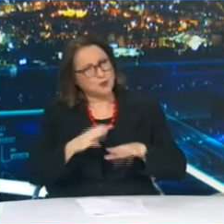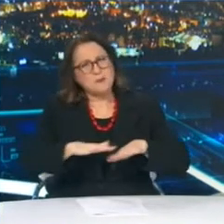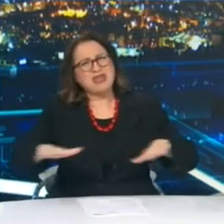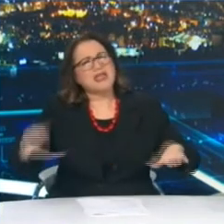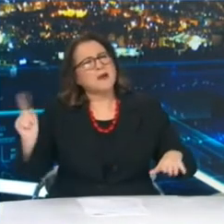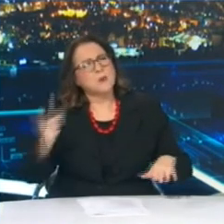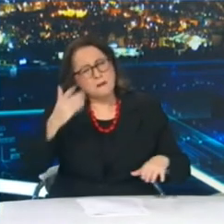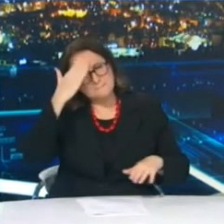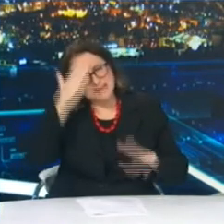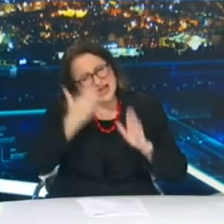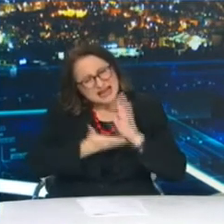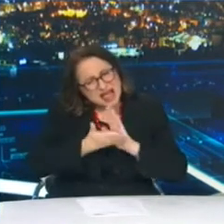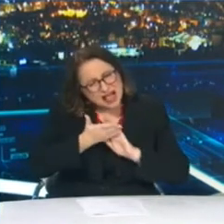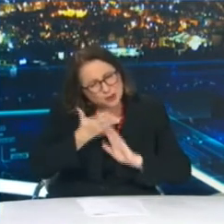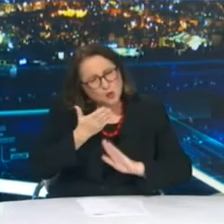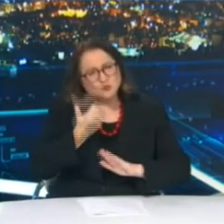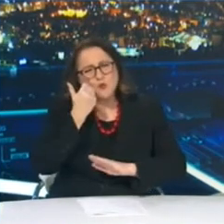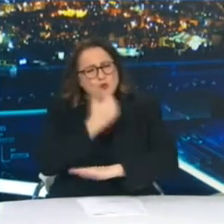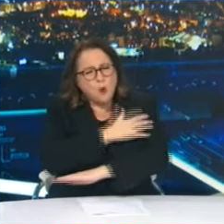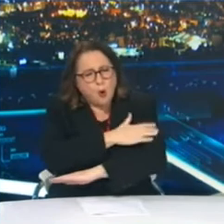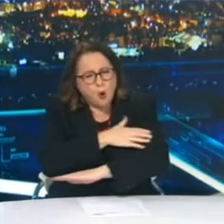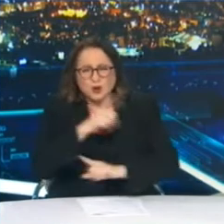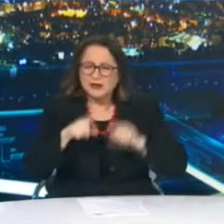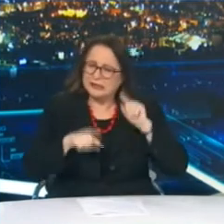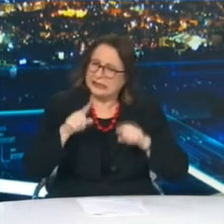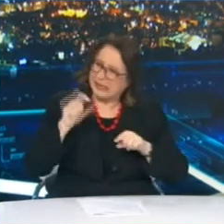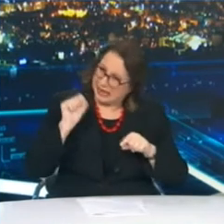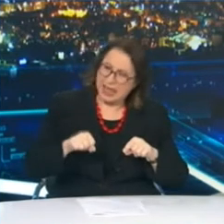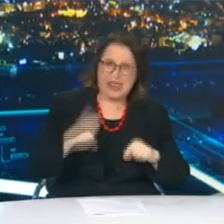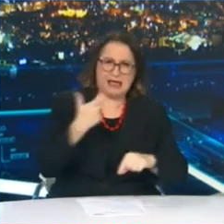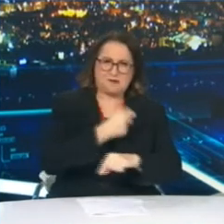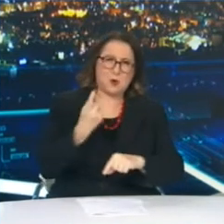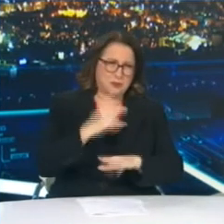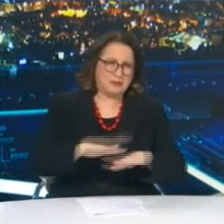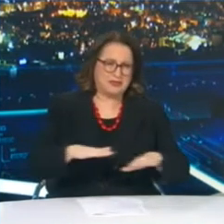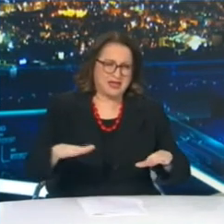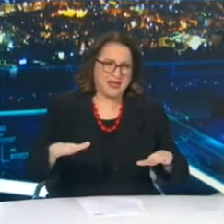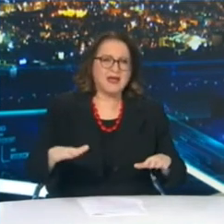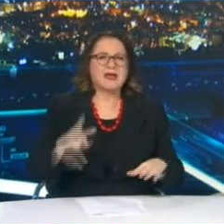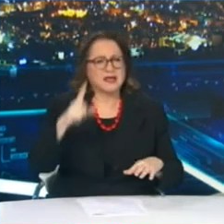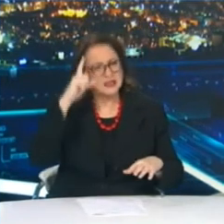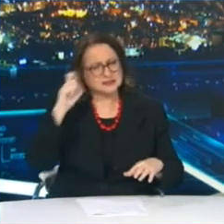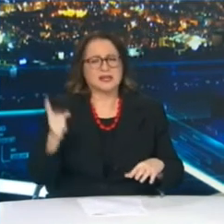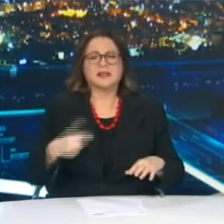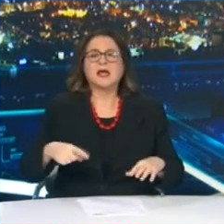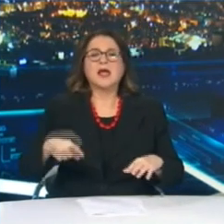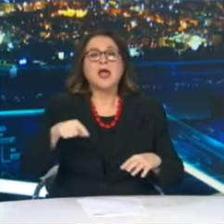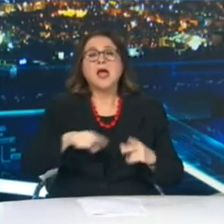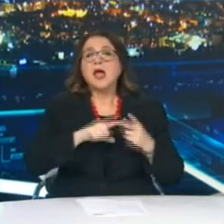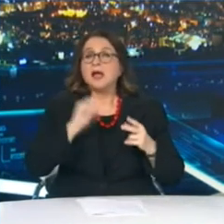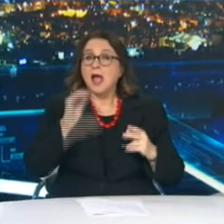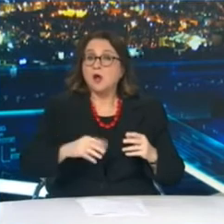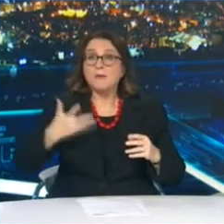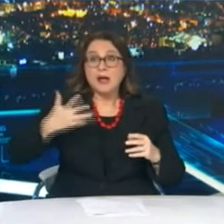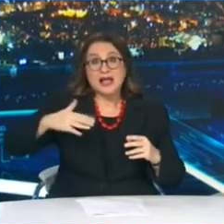γνωρίζουμε, δημιουργεί υψηλό τίτλο αντισωμάτων ακόμη και σε προχωρημένες ηλικίες, και η